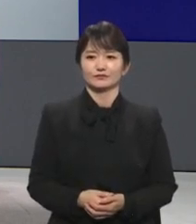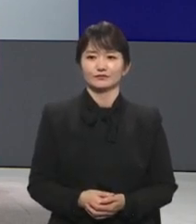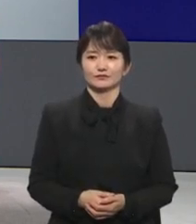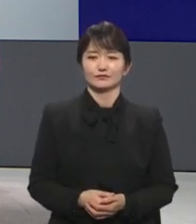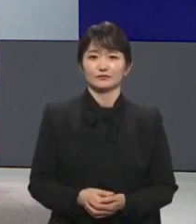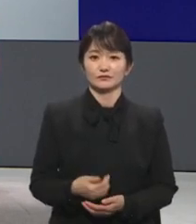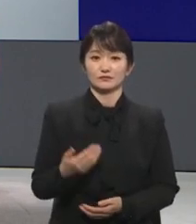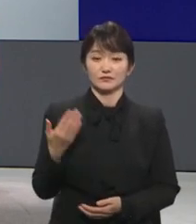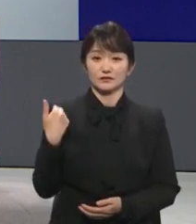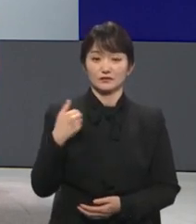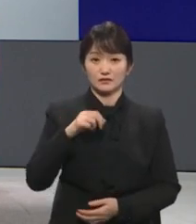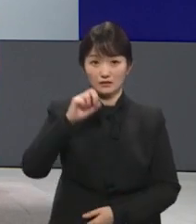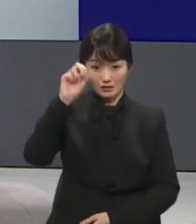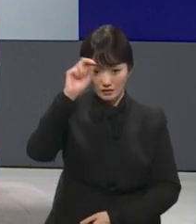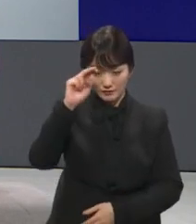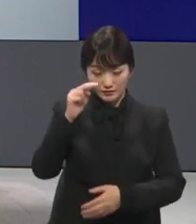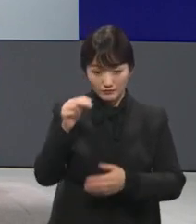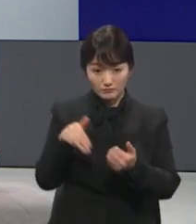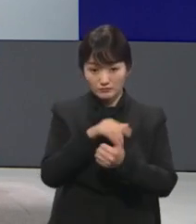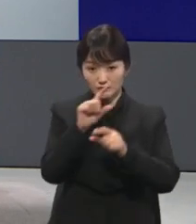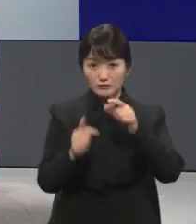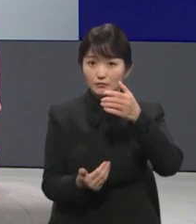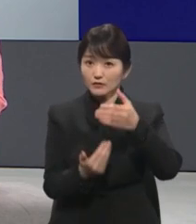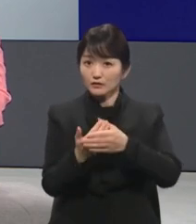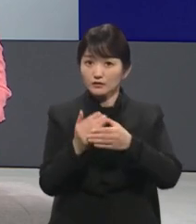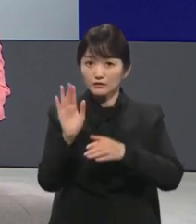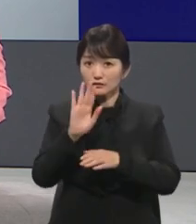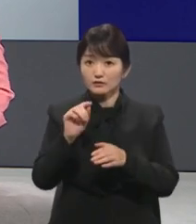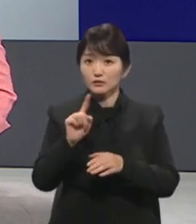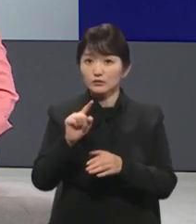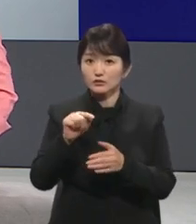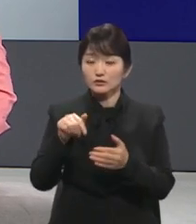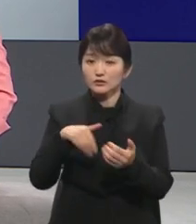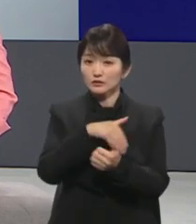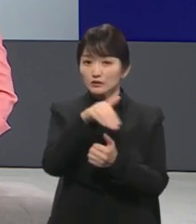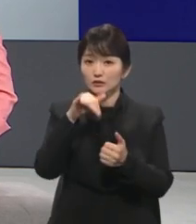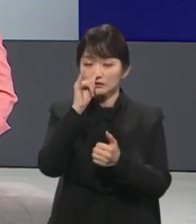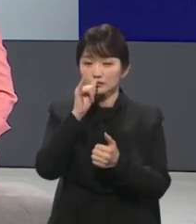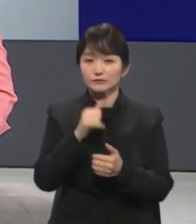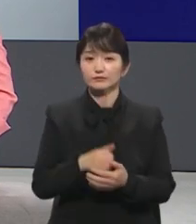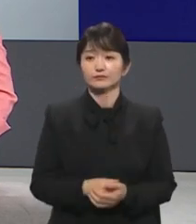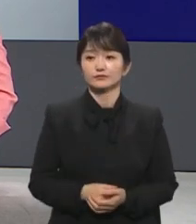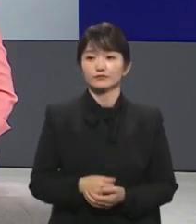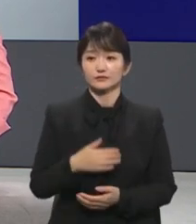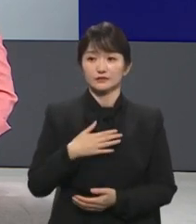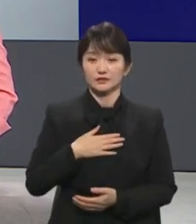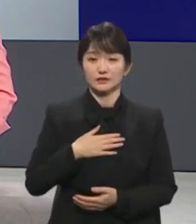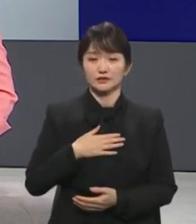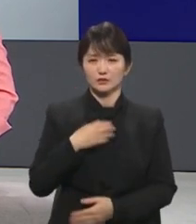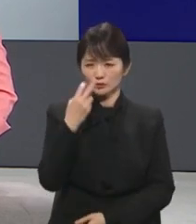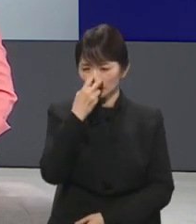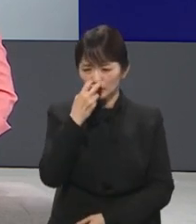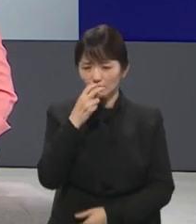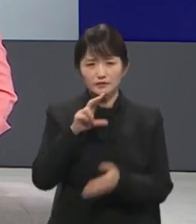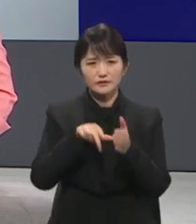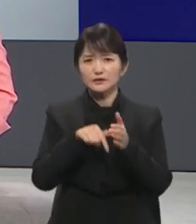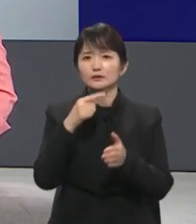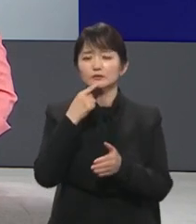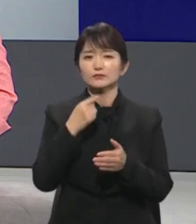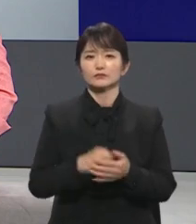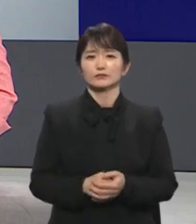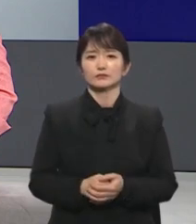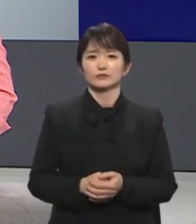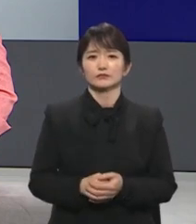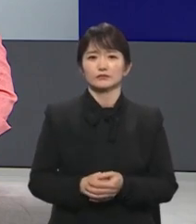이제 돌발 상황이 없었는데 뭐 어떤 상황들이 좀 있었다고 합니까 예 뭐 제가 할 땐 없었지만 통상적으로는